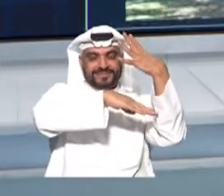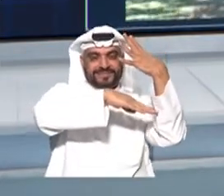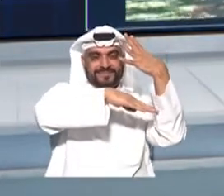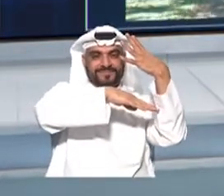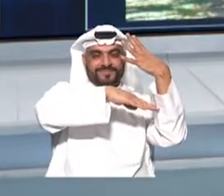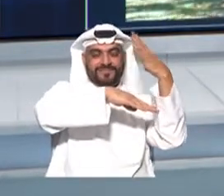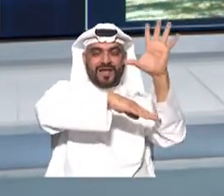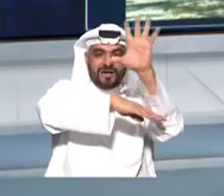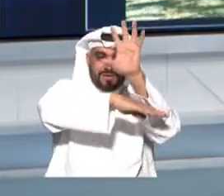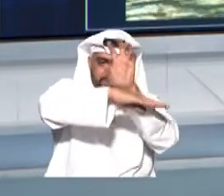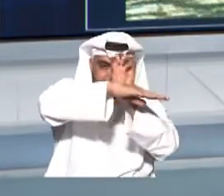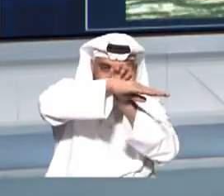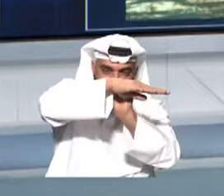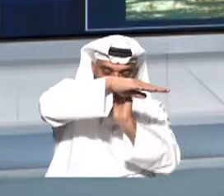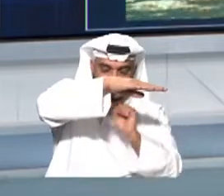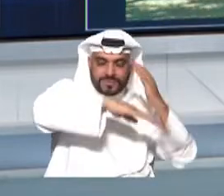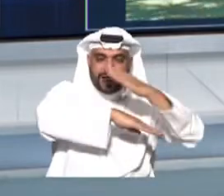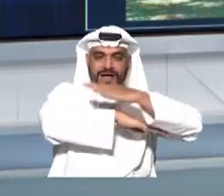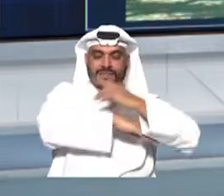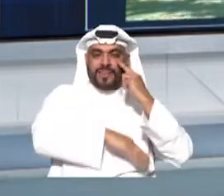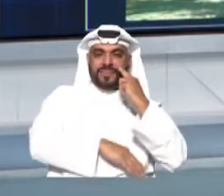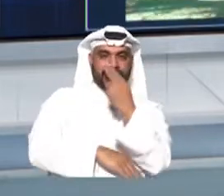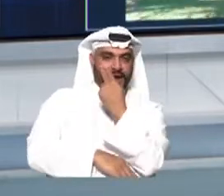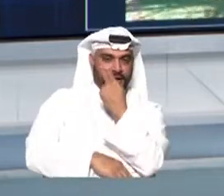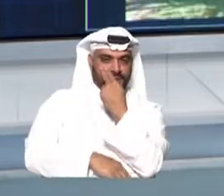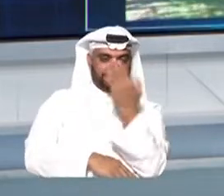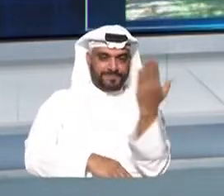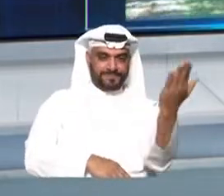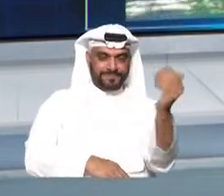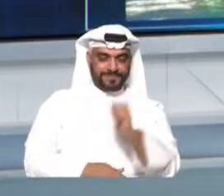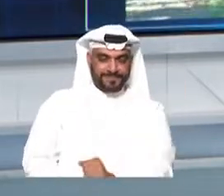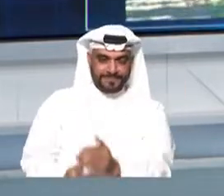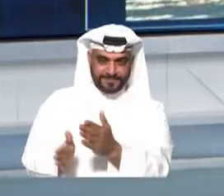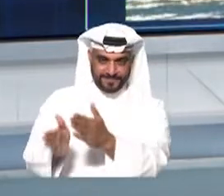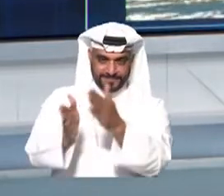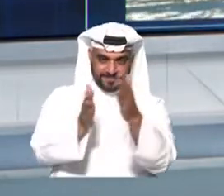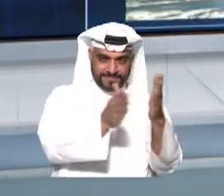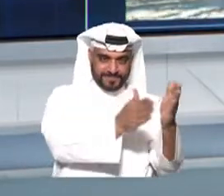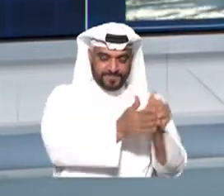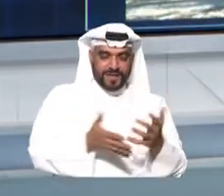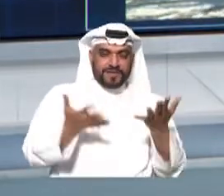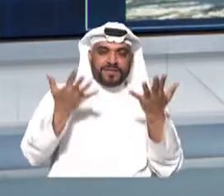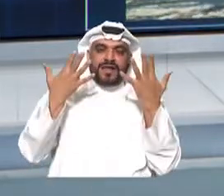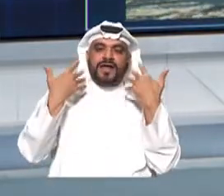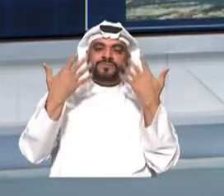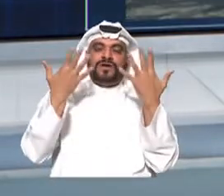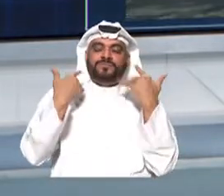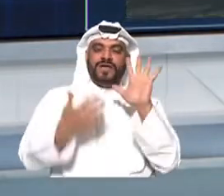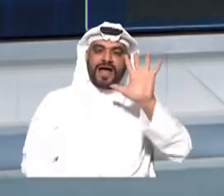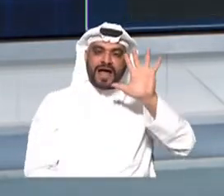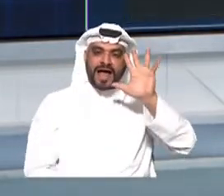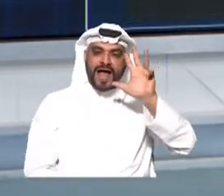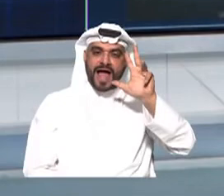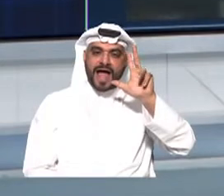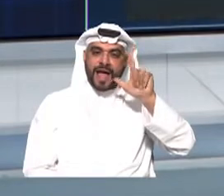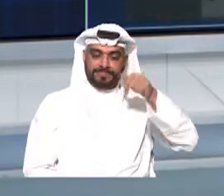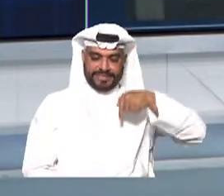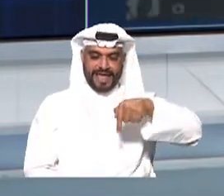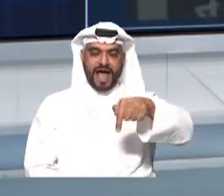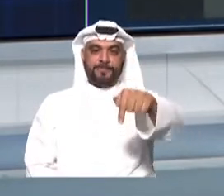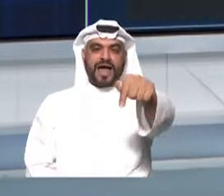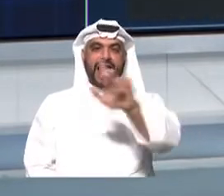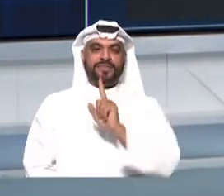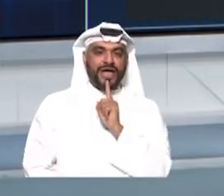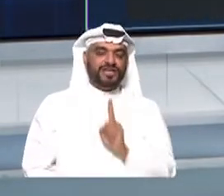الساعة 5:11، أما غروب الشمس في الساعة 6:20. الطقس المتوقع في مدينة الكويت خلال 5 أيام القادمة